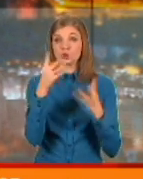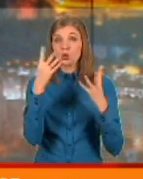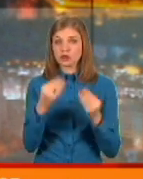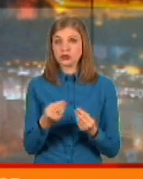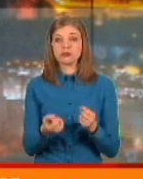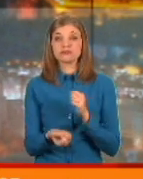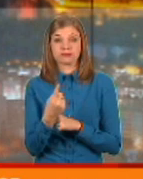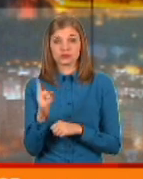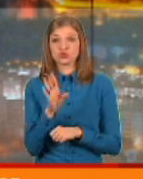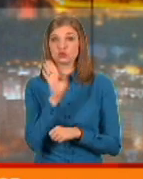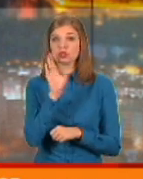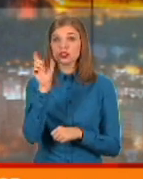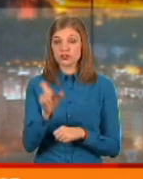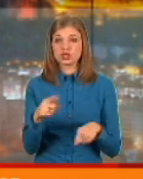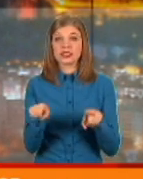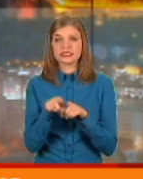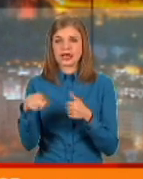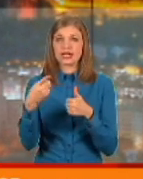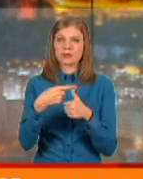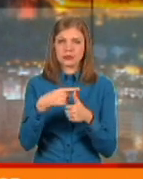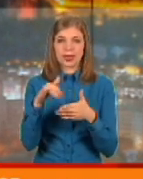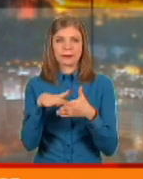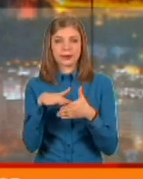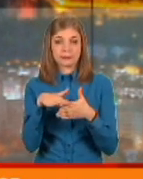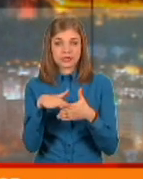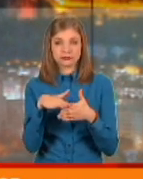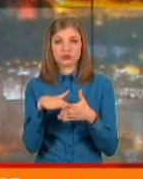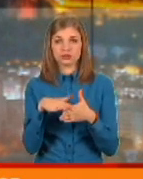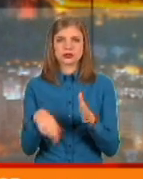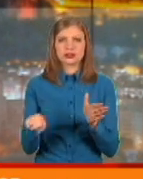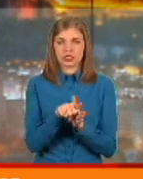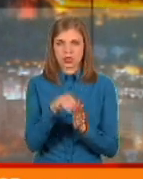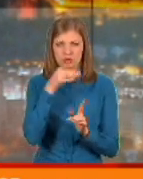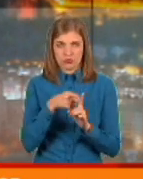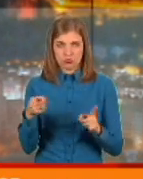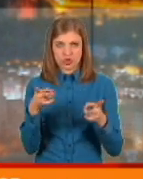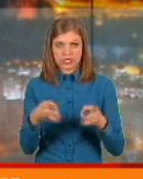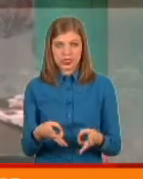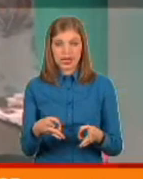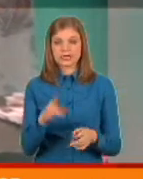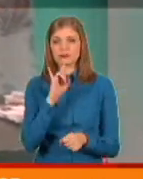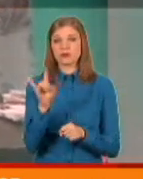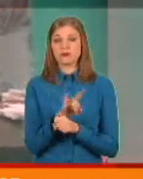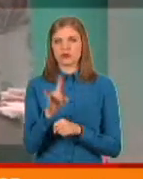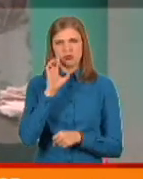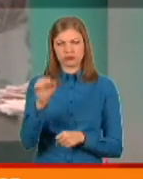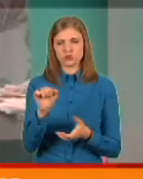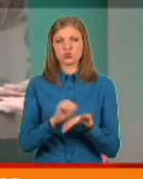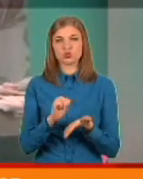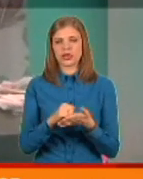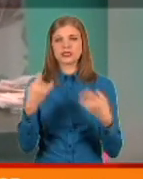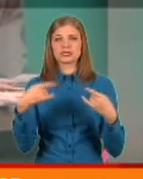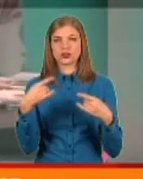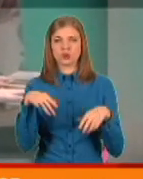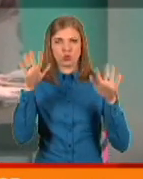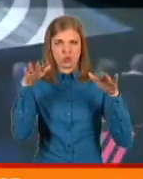дня з'ясувалося, дівчина з таким ім'ям і прізвищем загинула під час трагедії. Брехню помітили журналісти